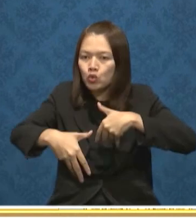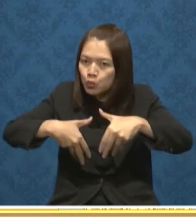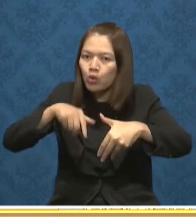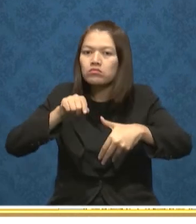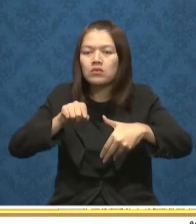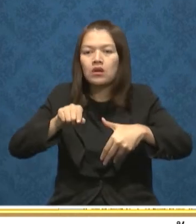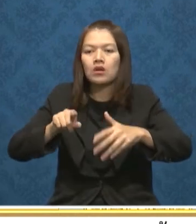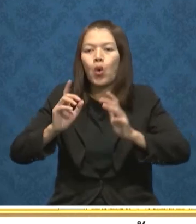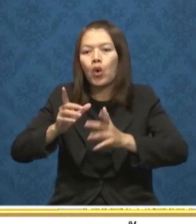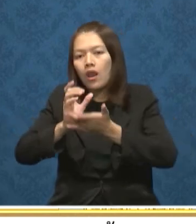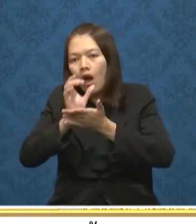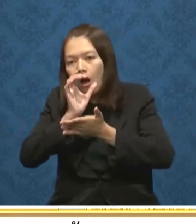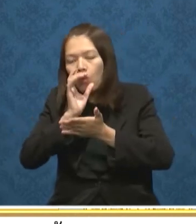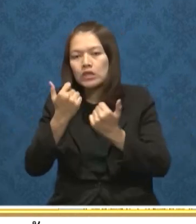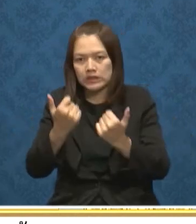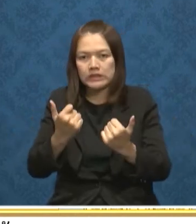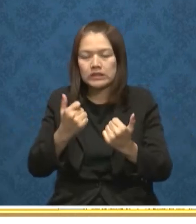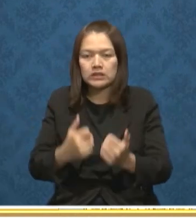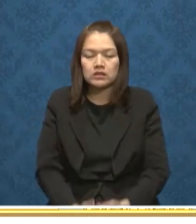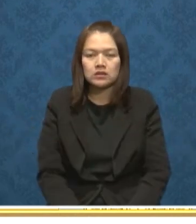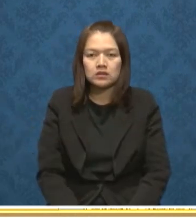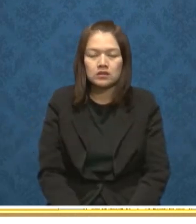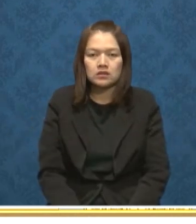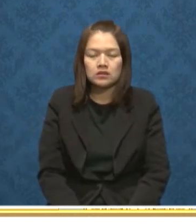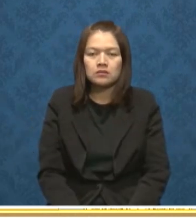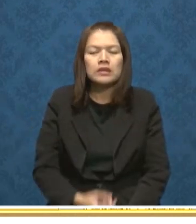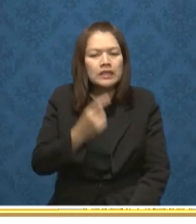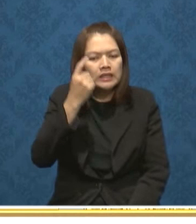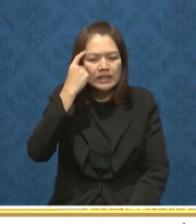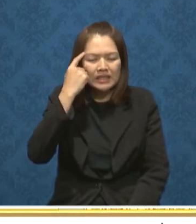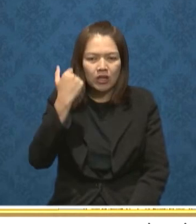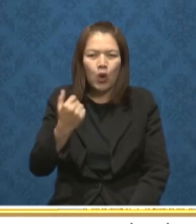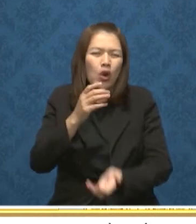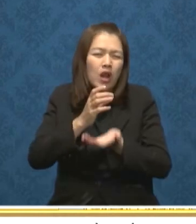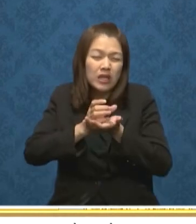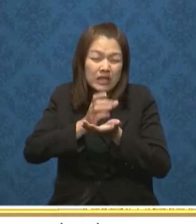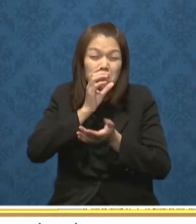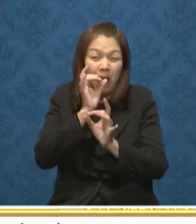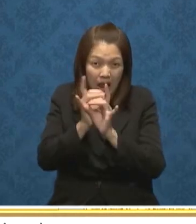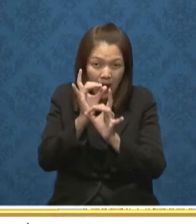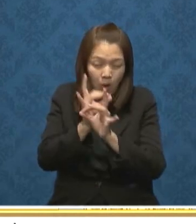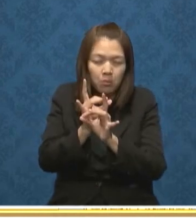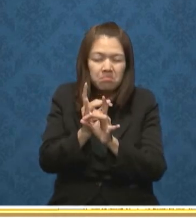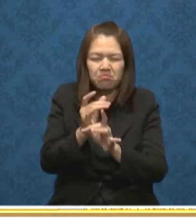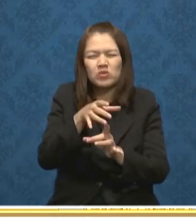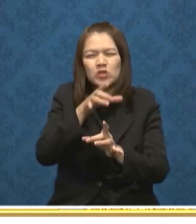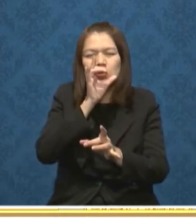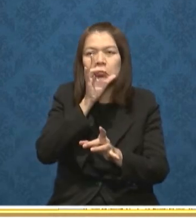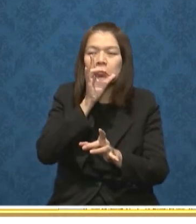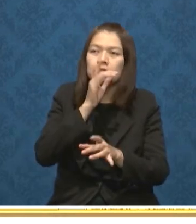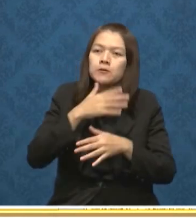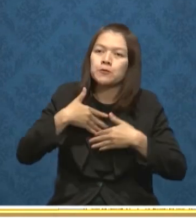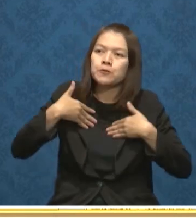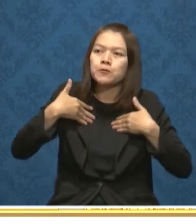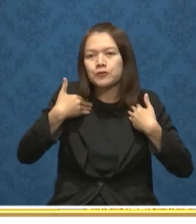และผู้บริโภคในปัจจุบันนี้และดิฉันก็เชื่อค่ะว่ายังมีผู้ดื่มอีกหลายท่านเลยนะคะที่ใช้การดื่มเป็นศิลปะ